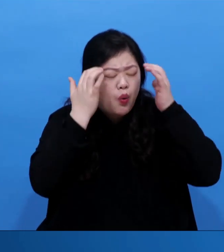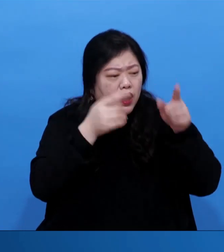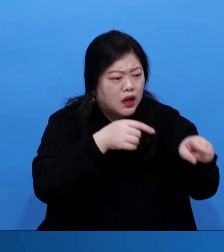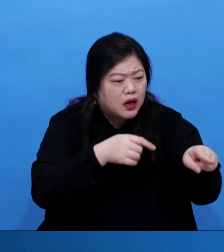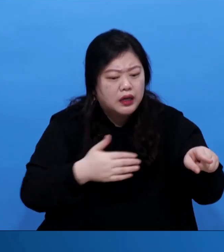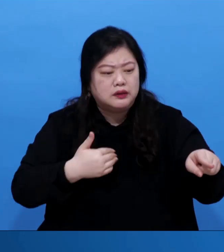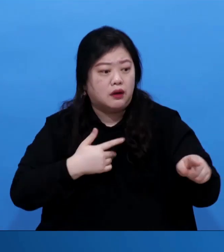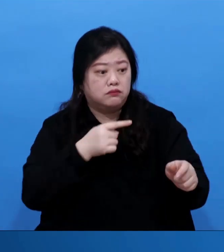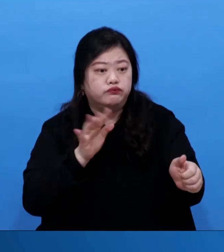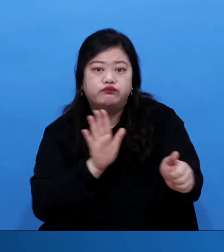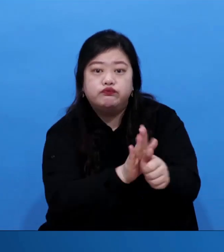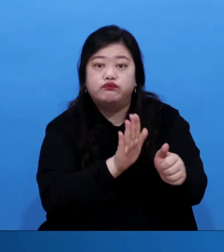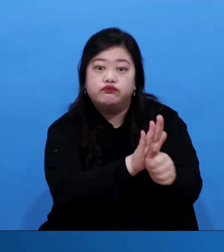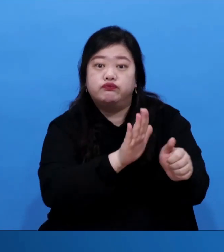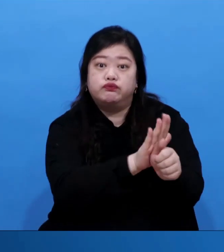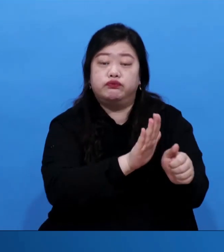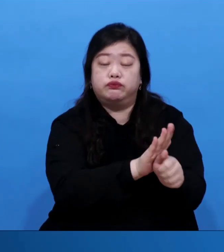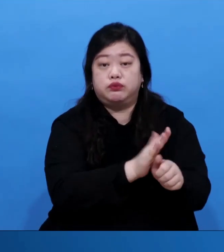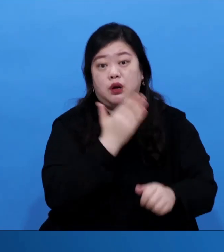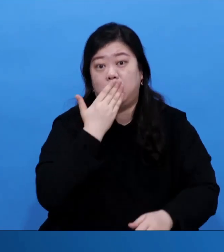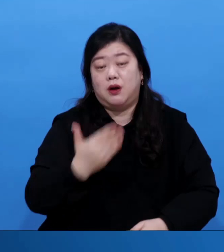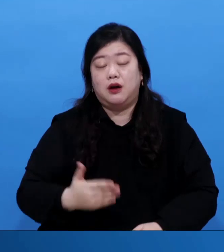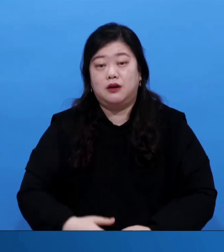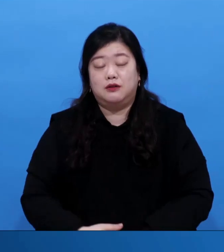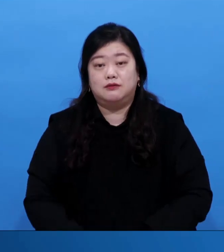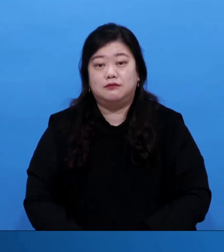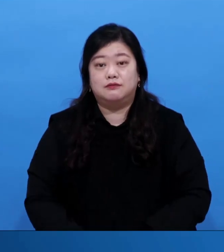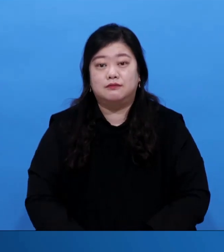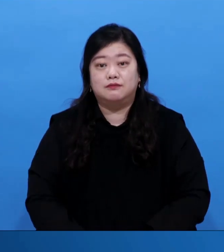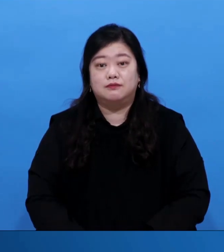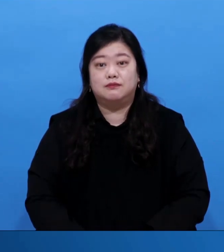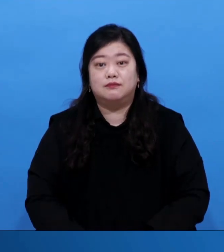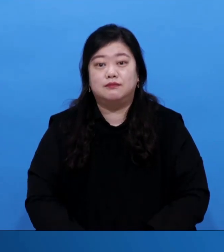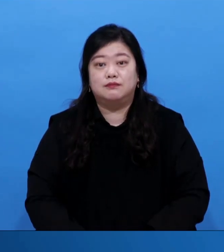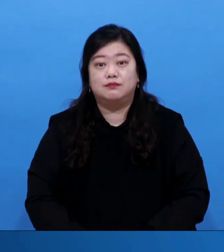help others. 이러면 이제는